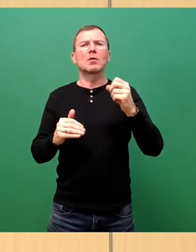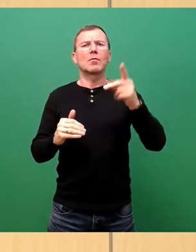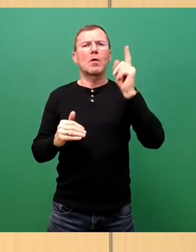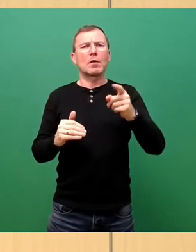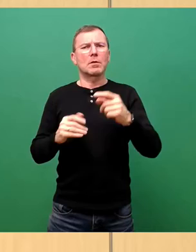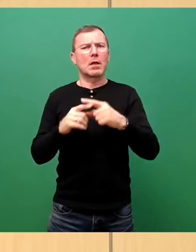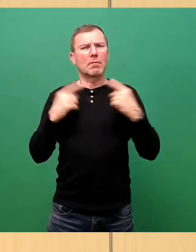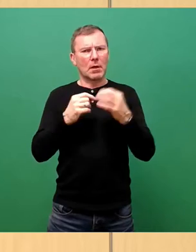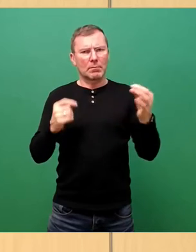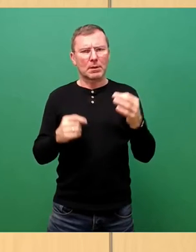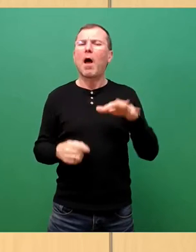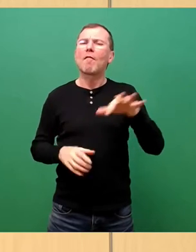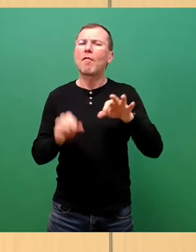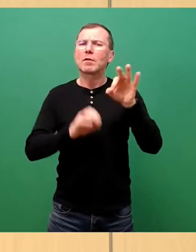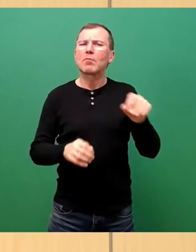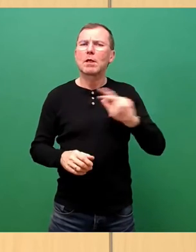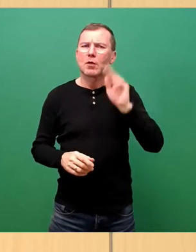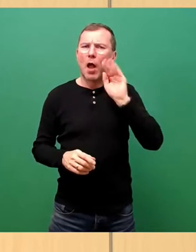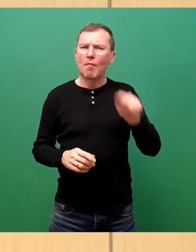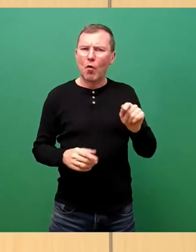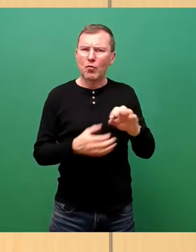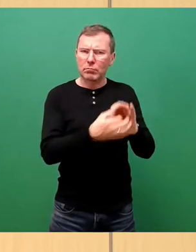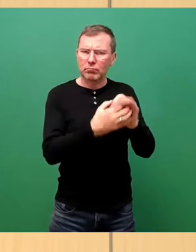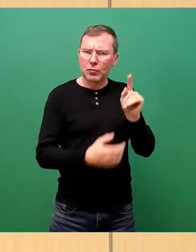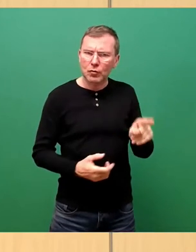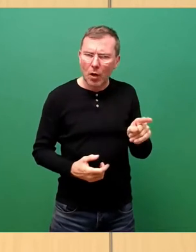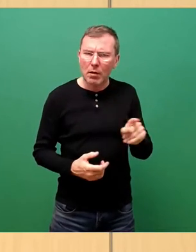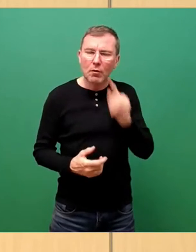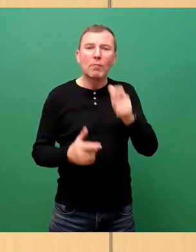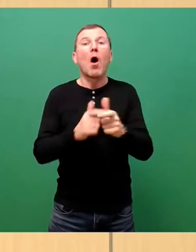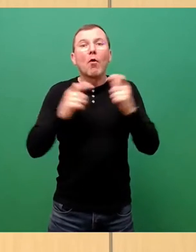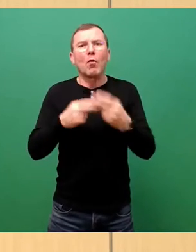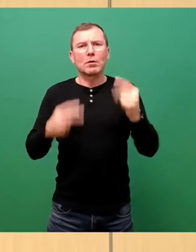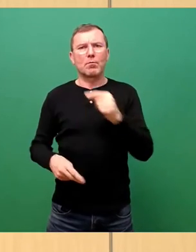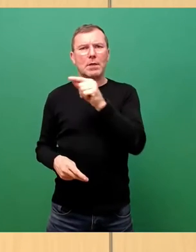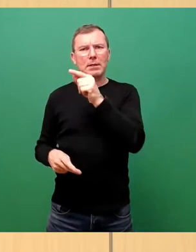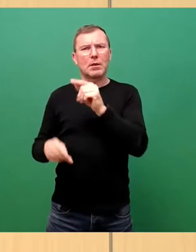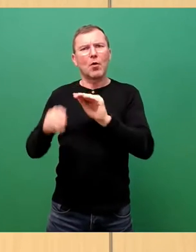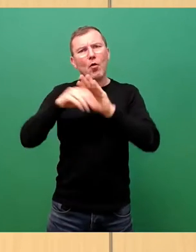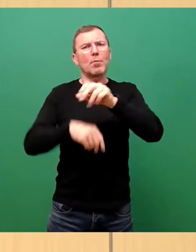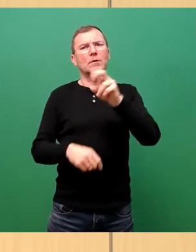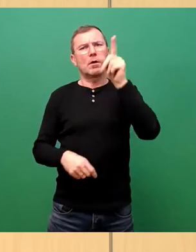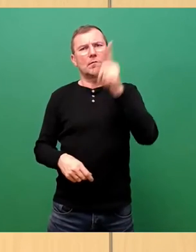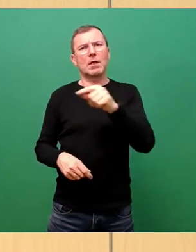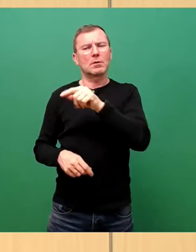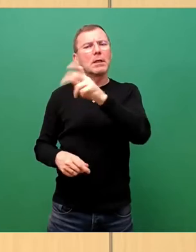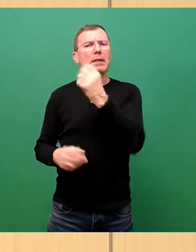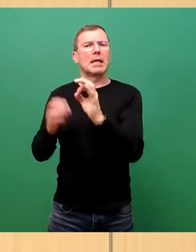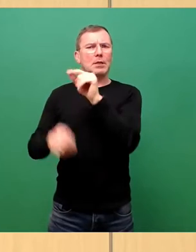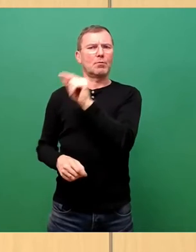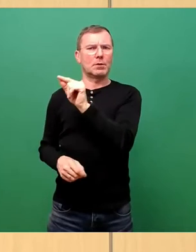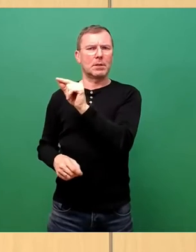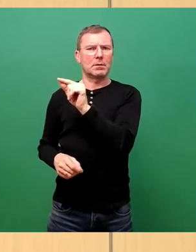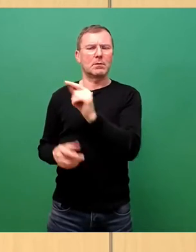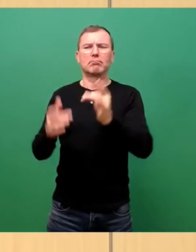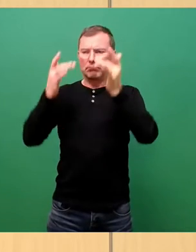die 15% Sozialwohnungsquote gelten und nur für die Großprojekte, die diese Grenze überschreiten, dann die 30 gelten, würdigen wir die Vorteile,